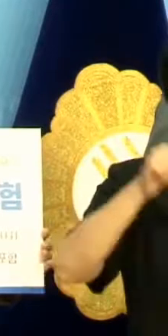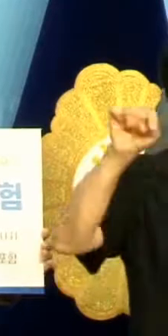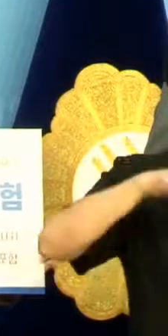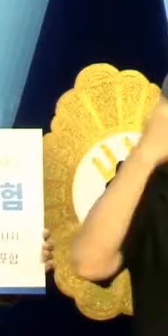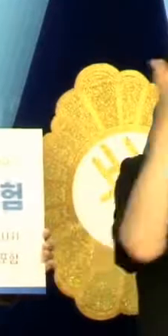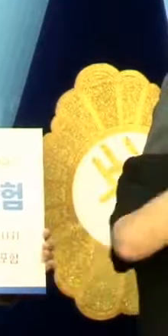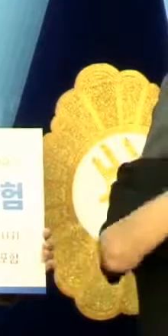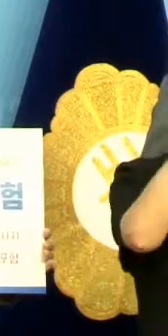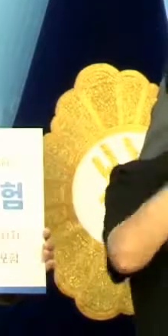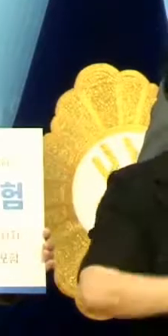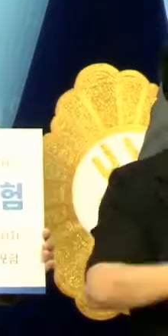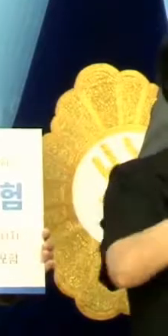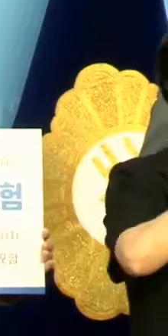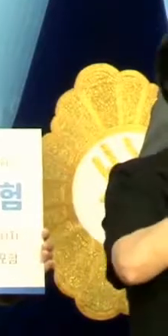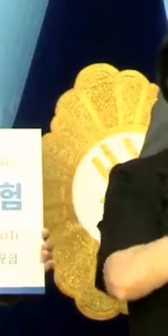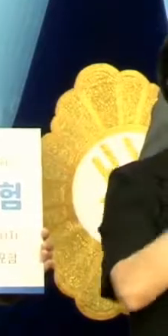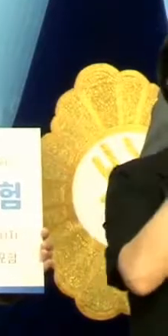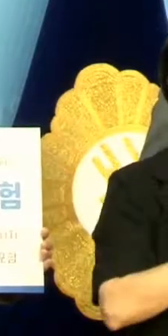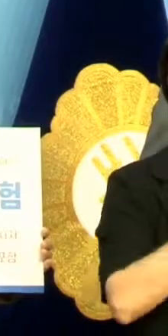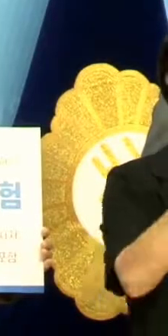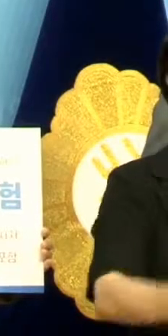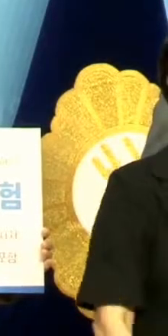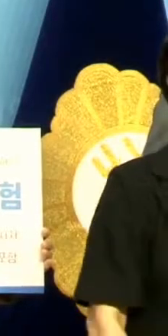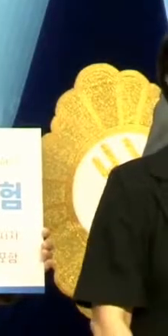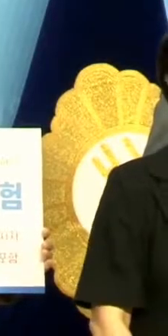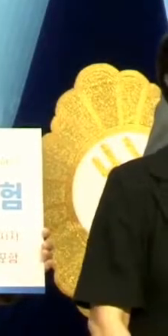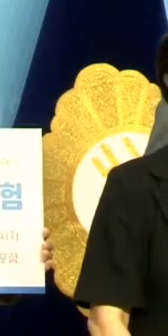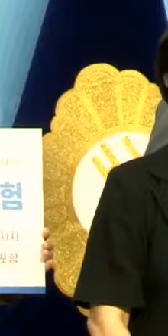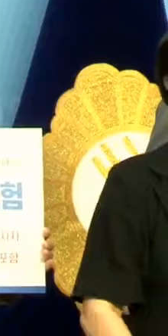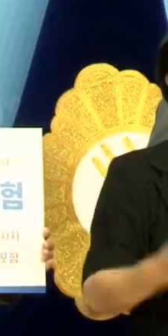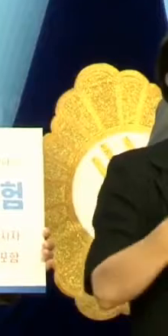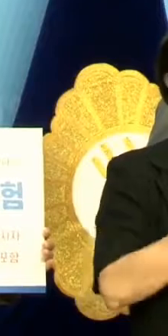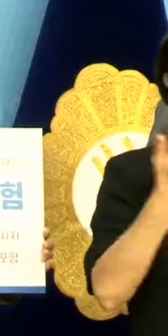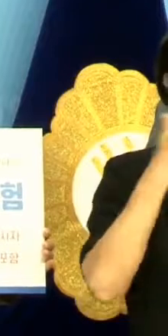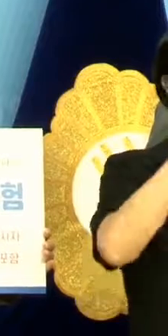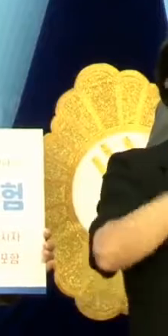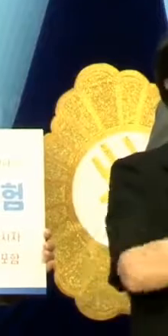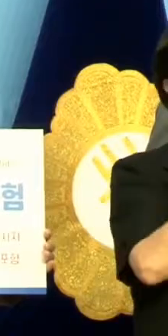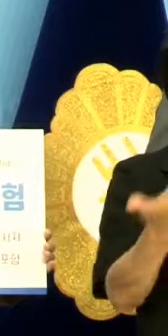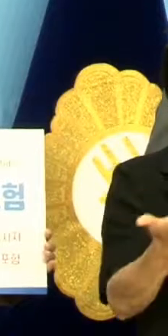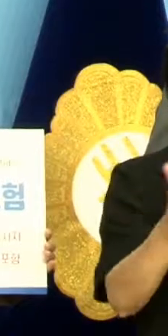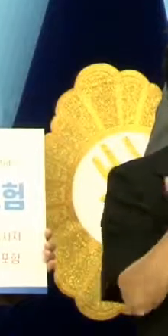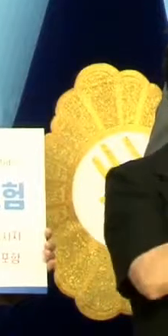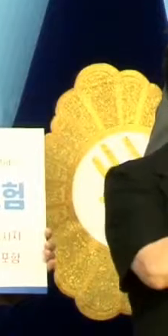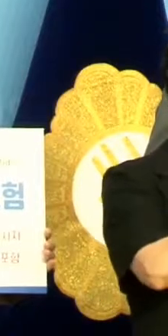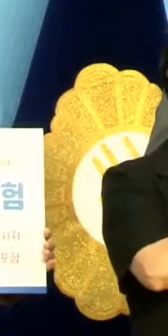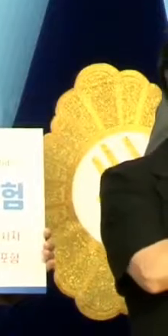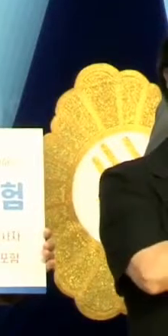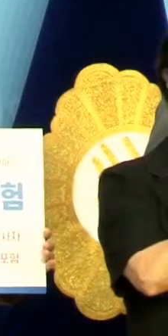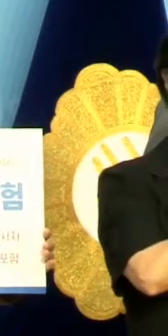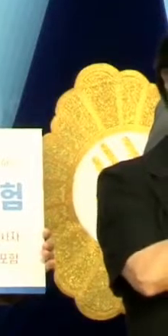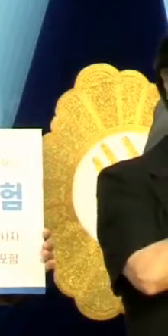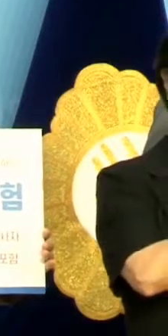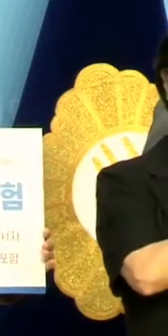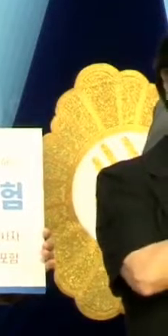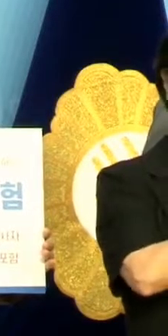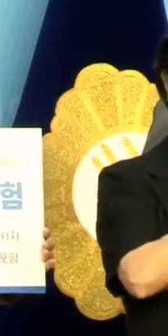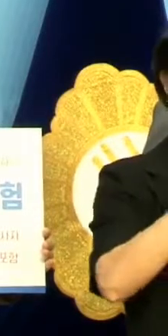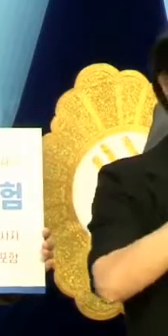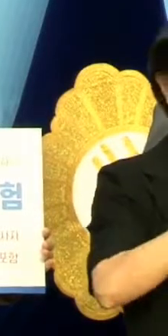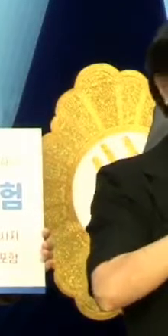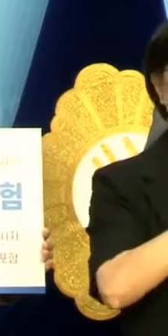내용을 말씀드리겠습니다 먼저 초등 전일제 학교 도입을 통해 돌봄 돌본 공백